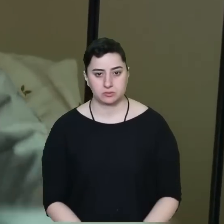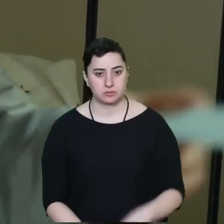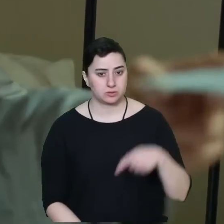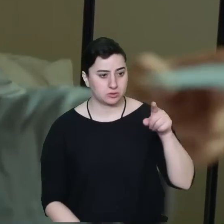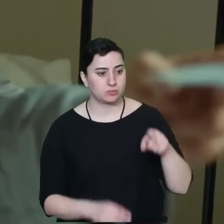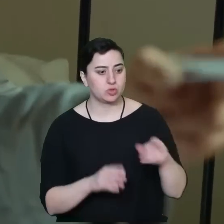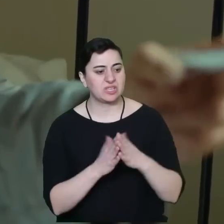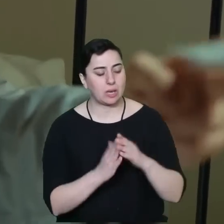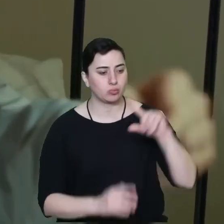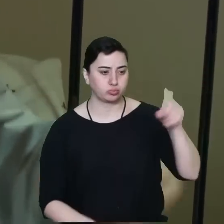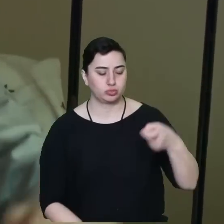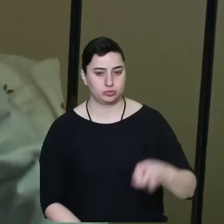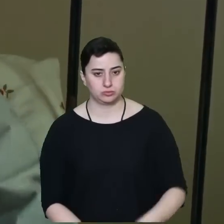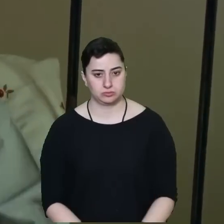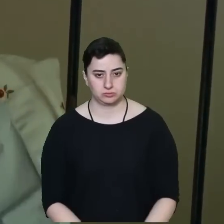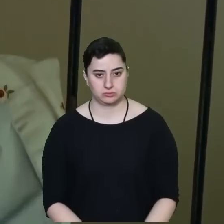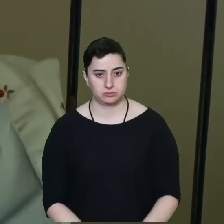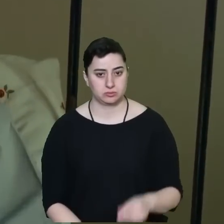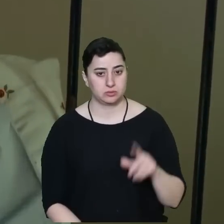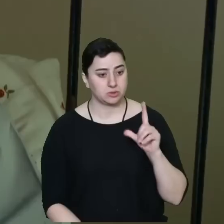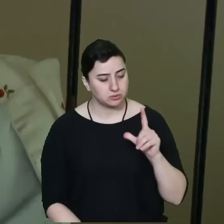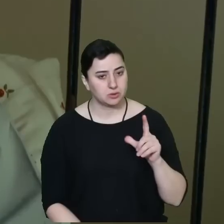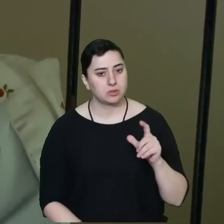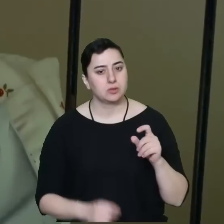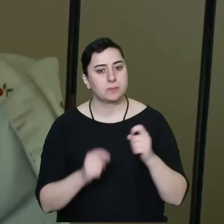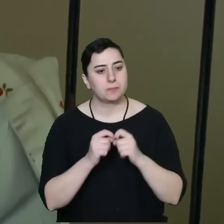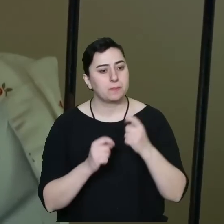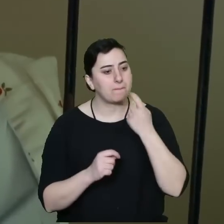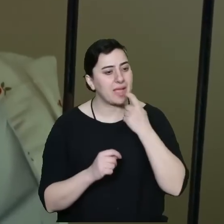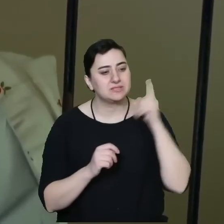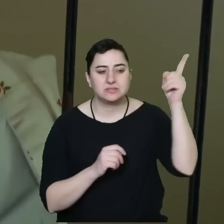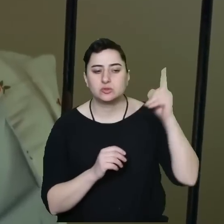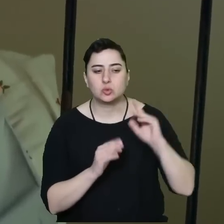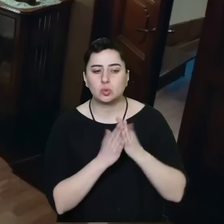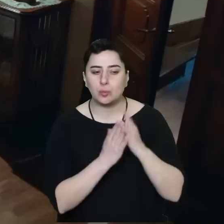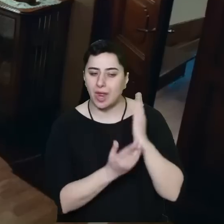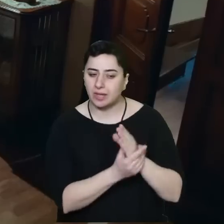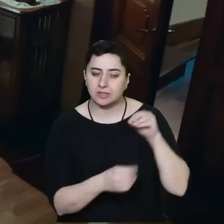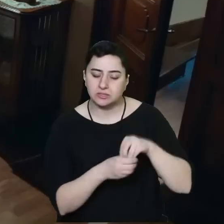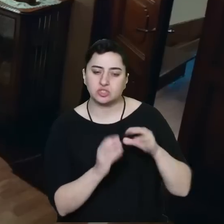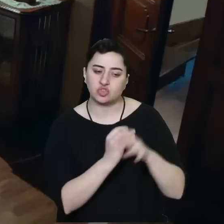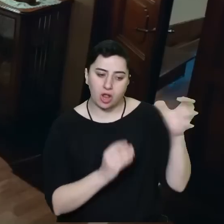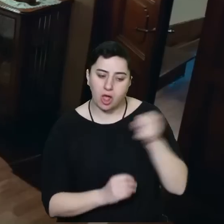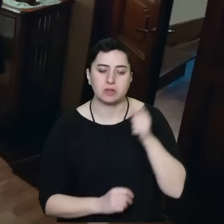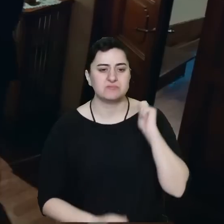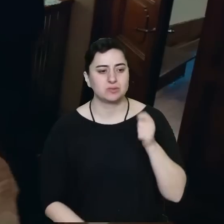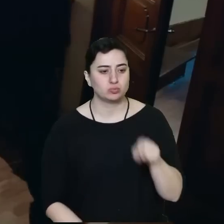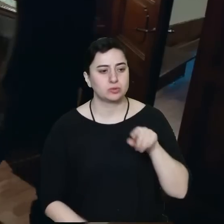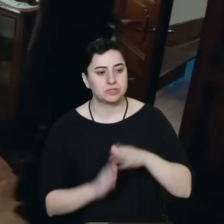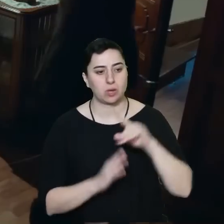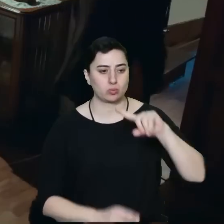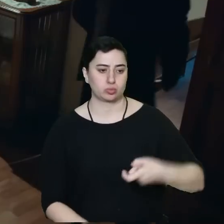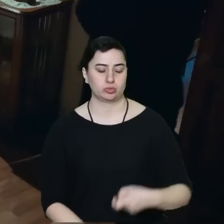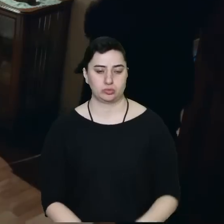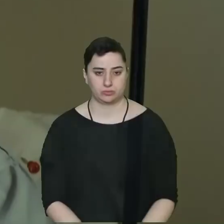Gidip bulun bu kitabı. Gerekirse Bayezid Kütüphanesi'nden çalın. Ama bulun. Emredersiniz.